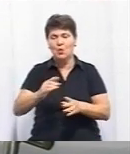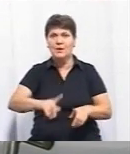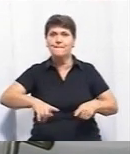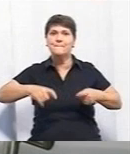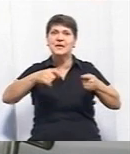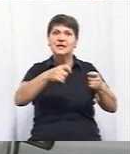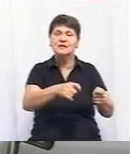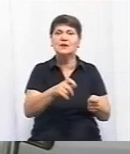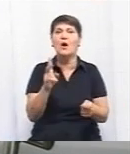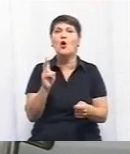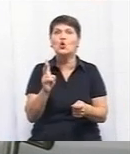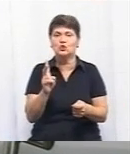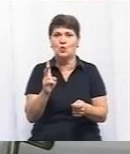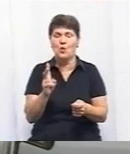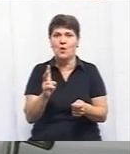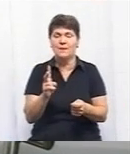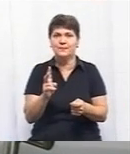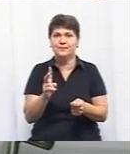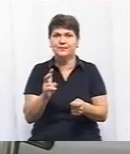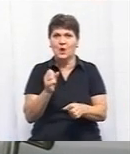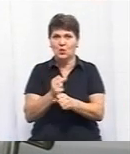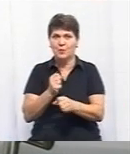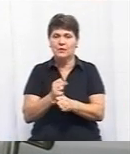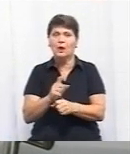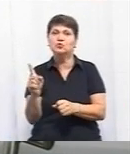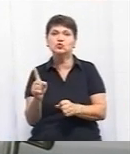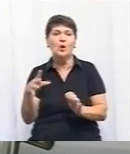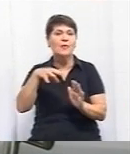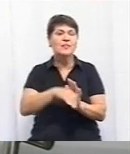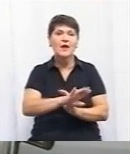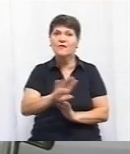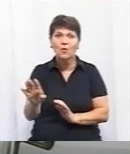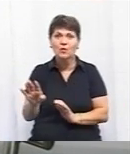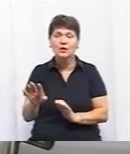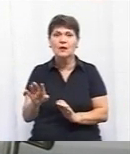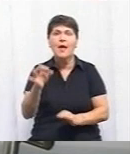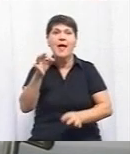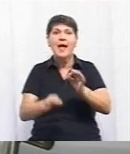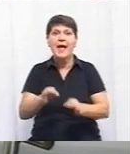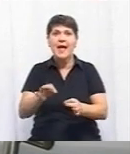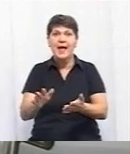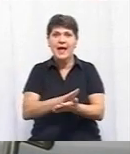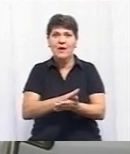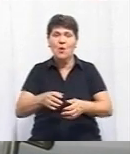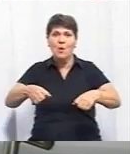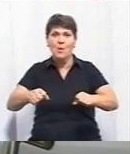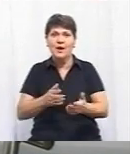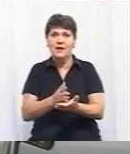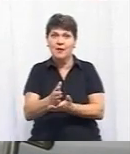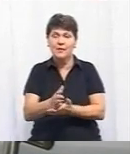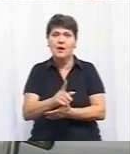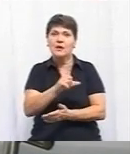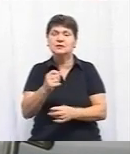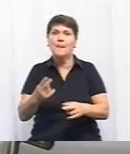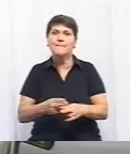компаніям, які це утилізують. І єдине, чого не входить саме в цю акцію з екомобілем, цей напрямок, тому що за